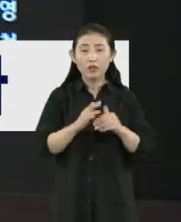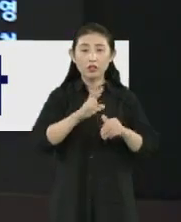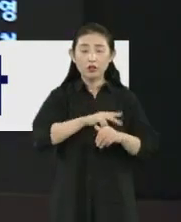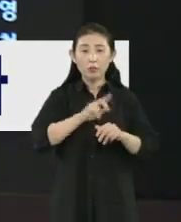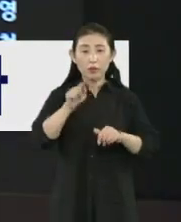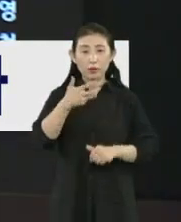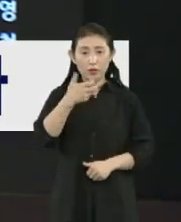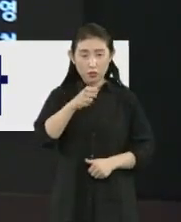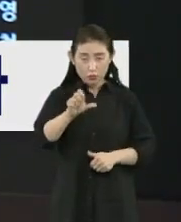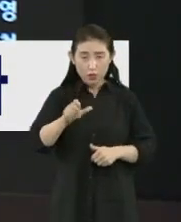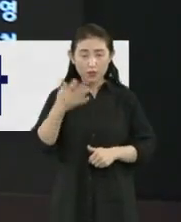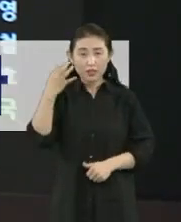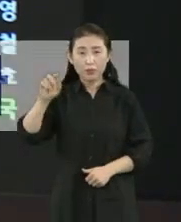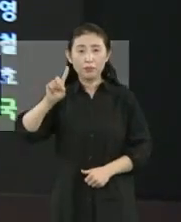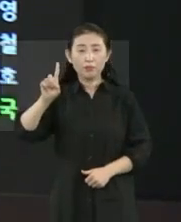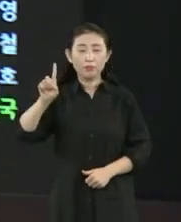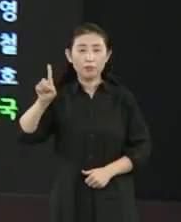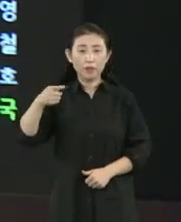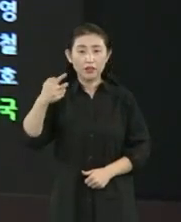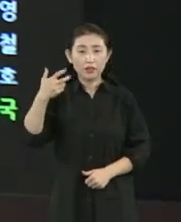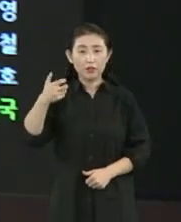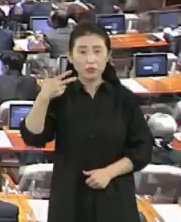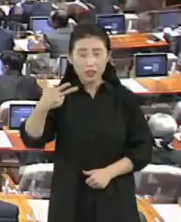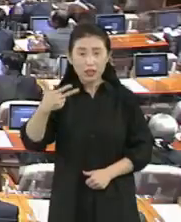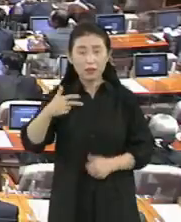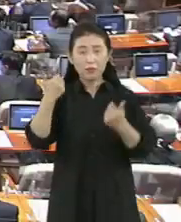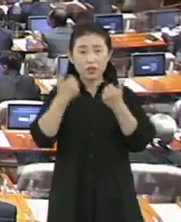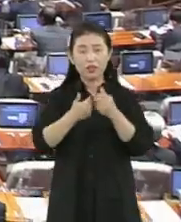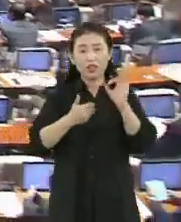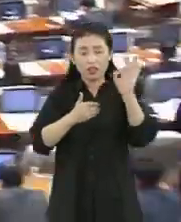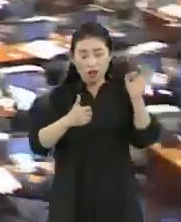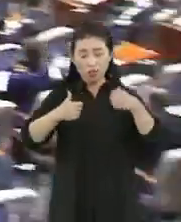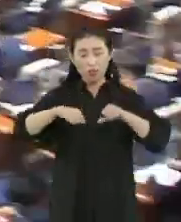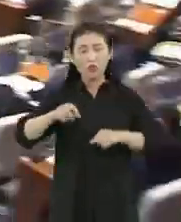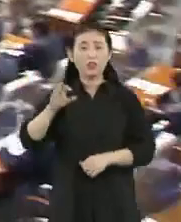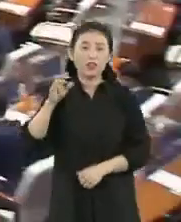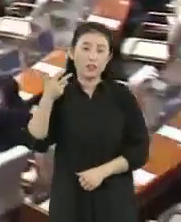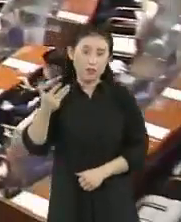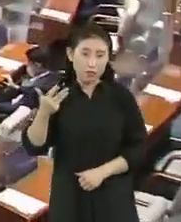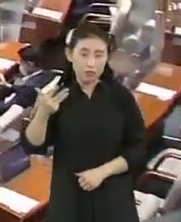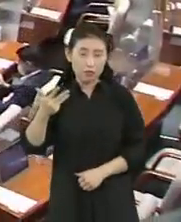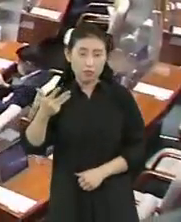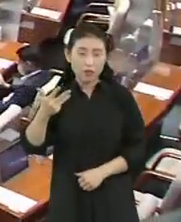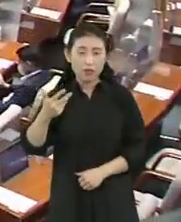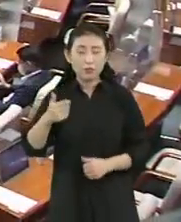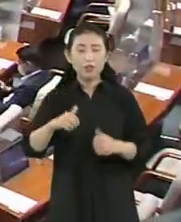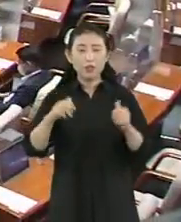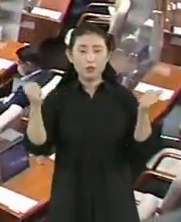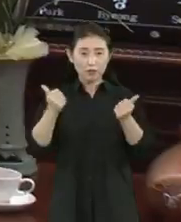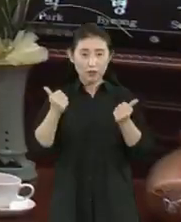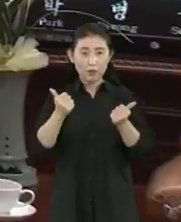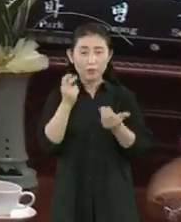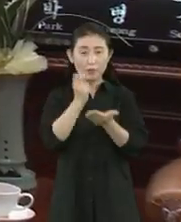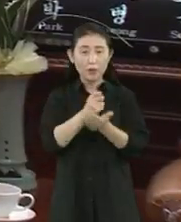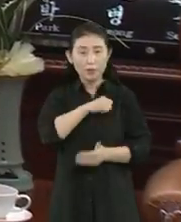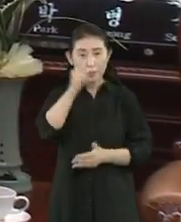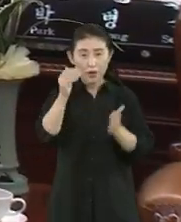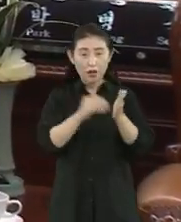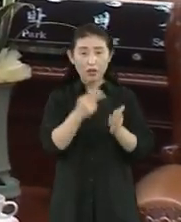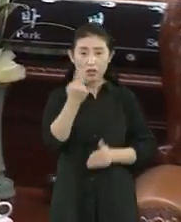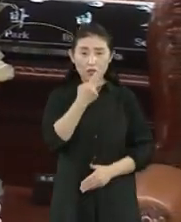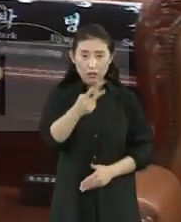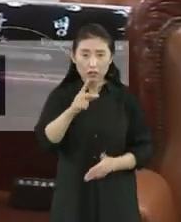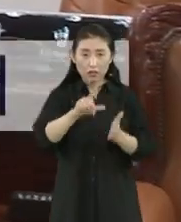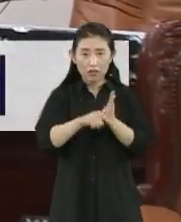가운데 찬성 167명, 반대 10명, 기권 8명으로 국회 본회의를 통과한 겁니다. 지난